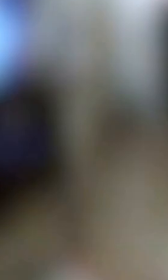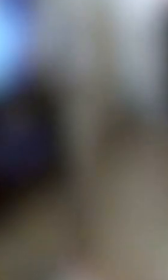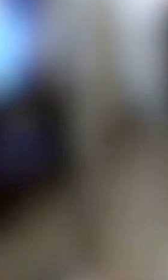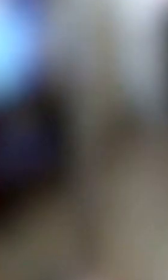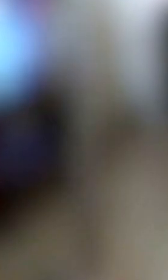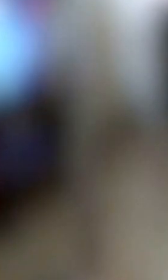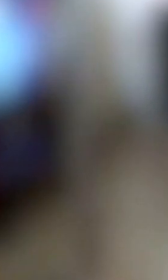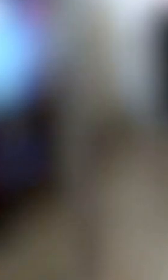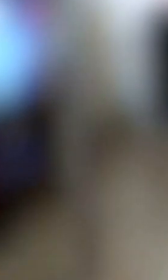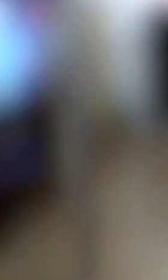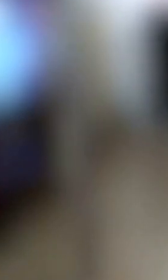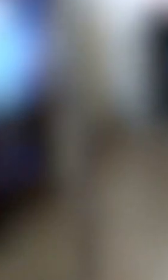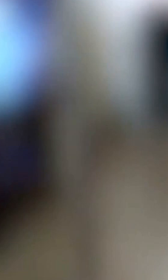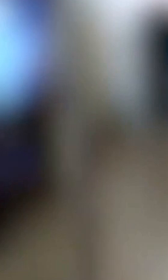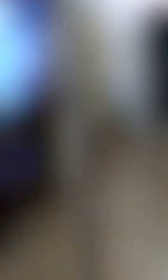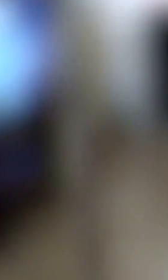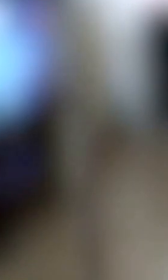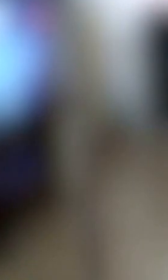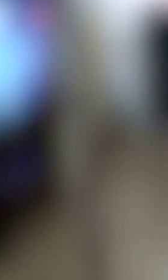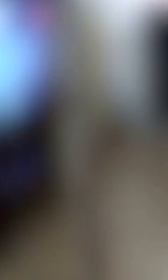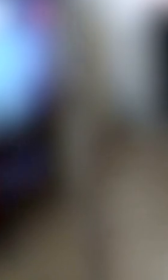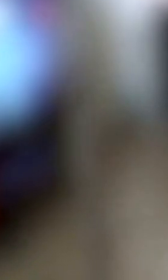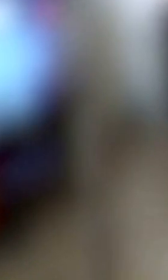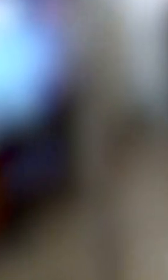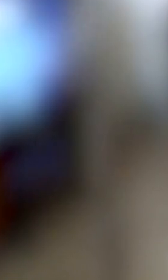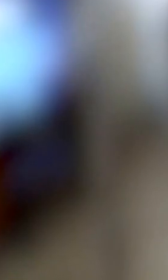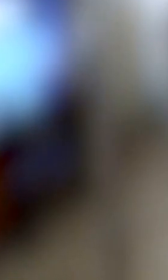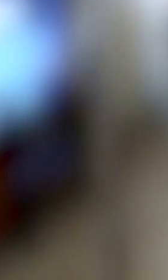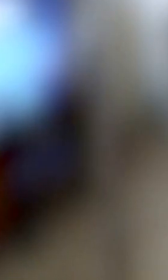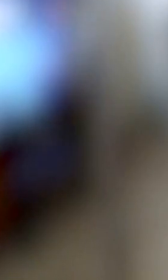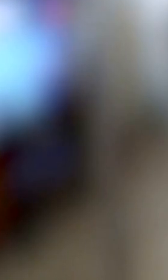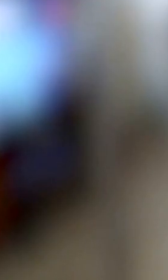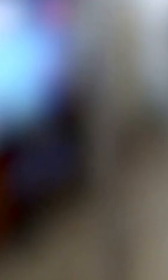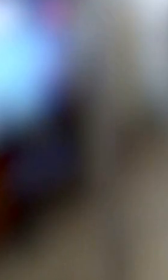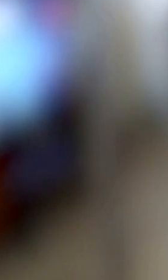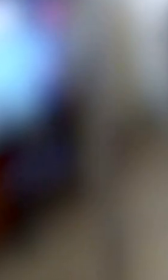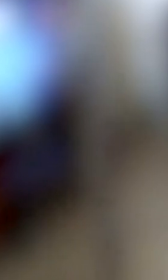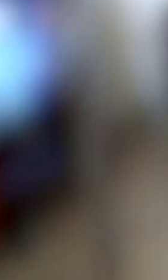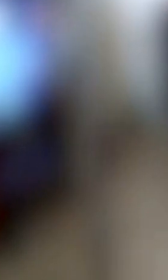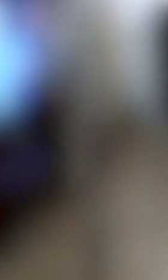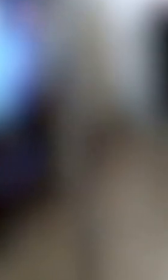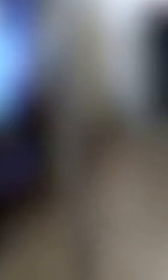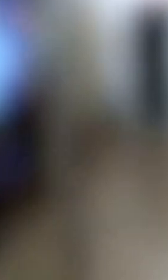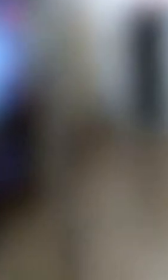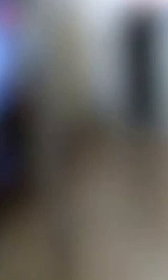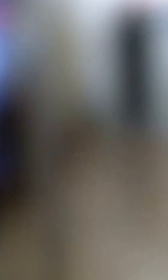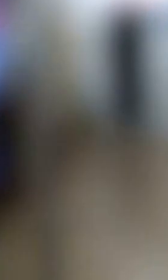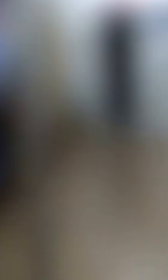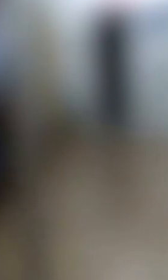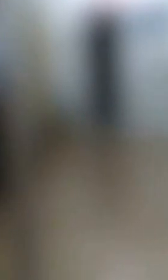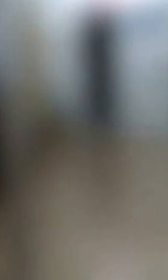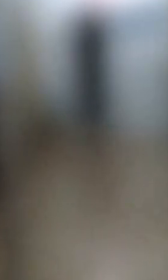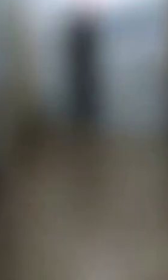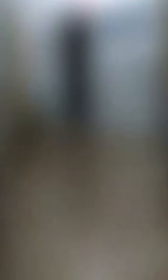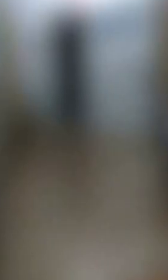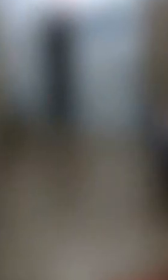Ciao ragazzi Come state Mi chiamo Paolo ho 56 anni abbondanti e vivo a Trieste